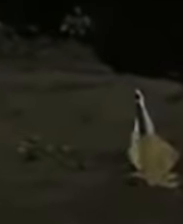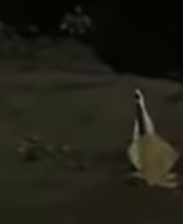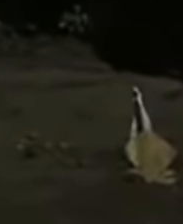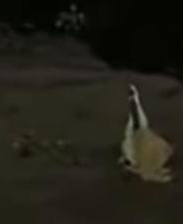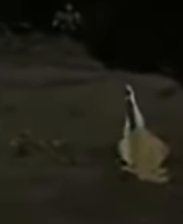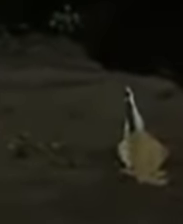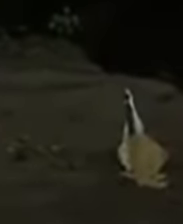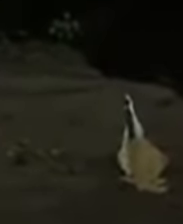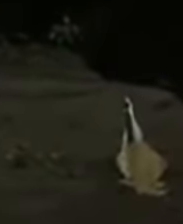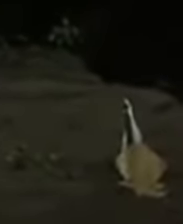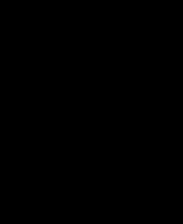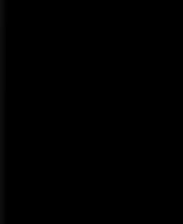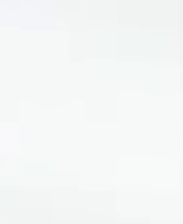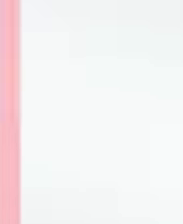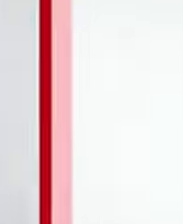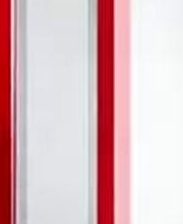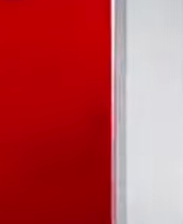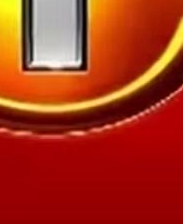ரத்னம் கோகுலன்.